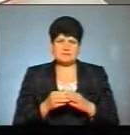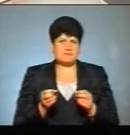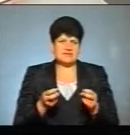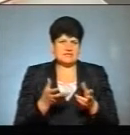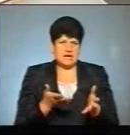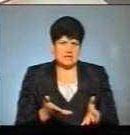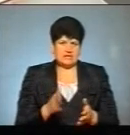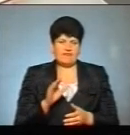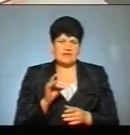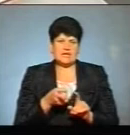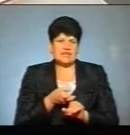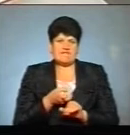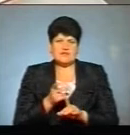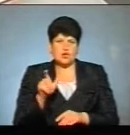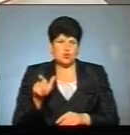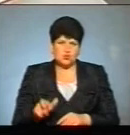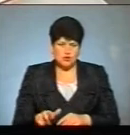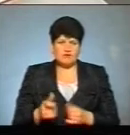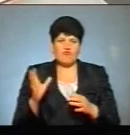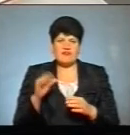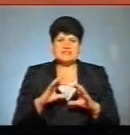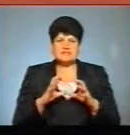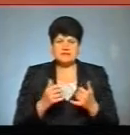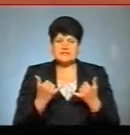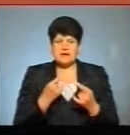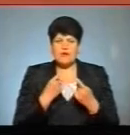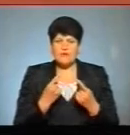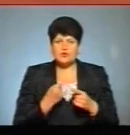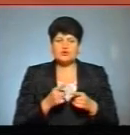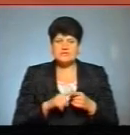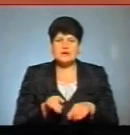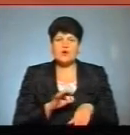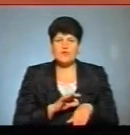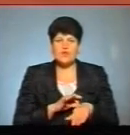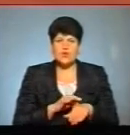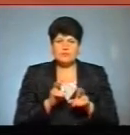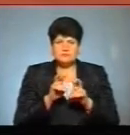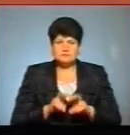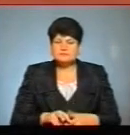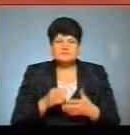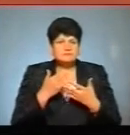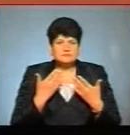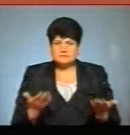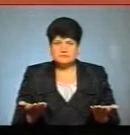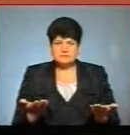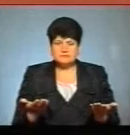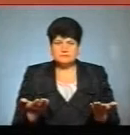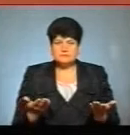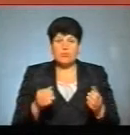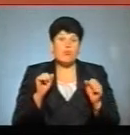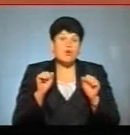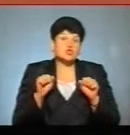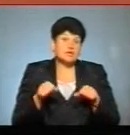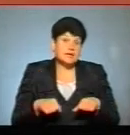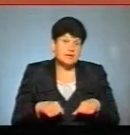і вірусологом, але мені здається, що весь світ зараз каже, що все ж таки ця хвороба не досліджена, тому можливо